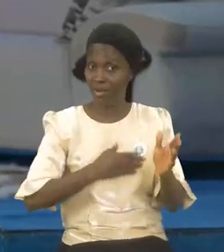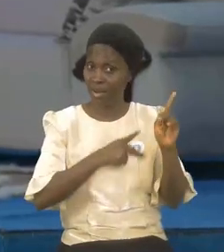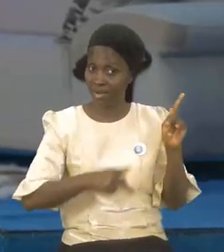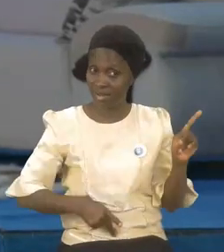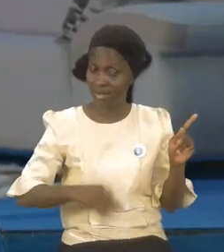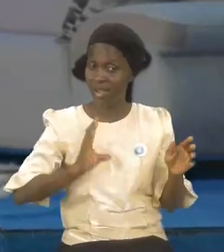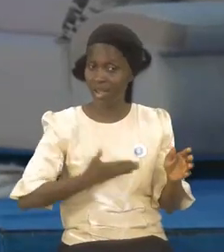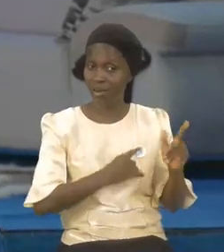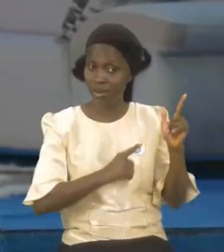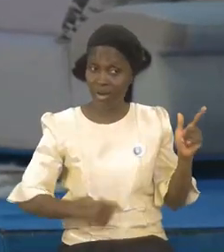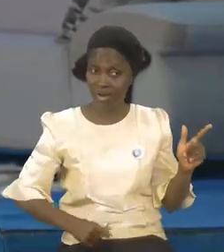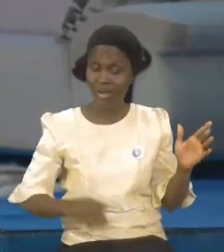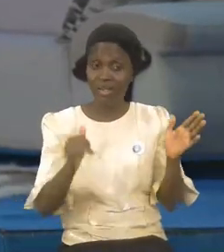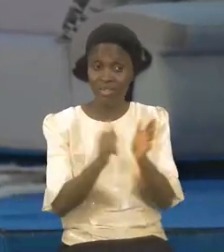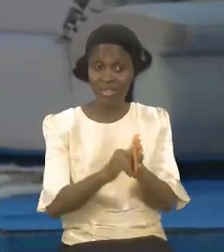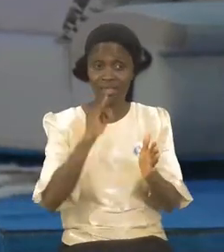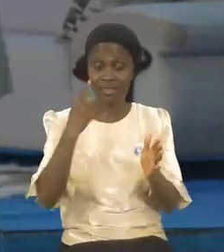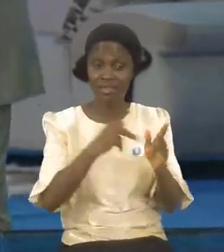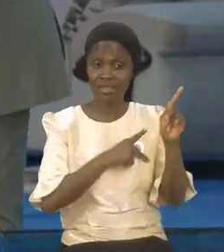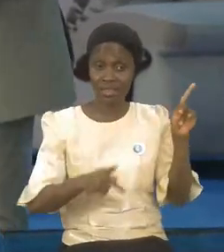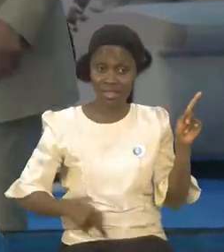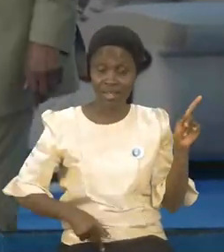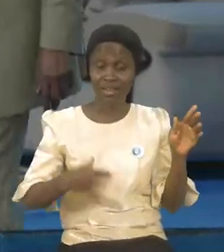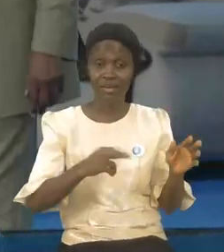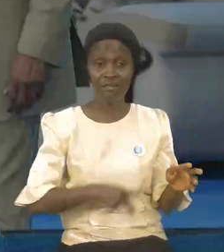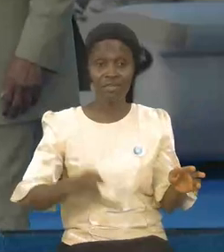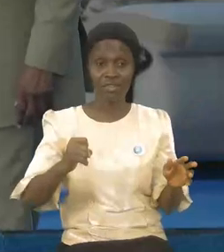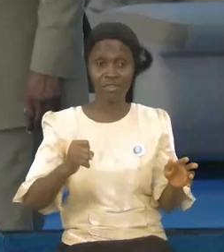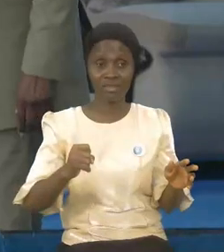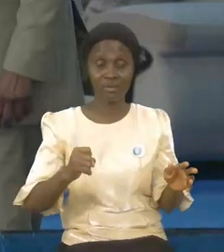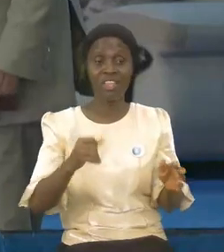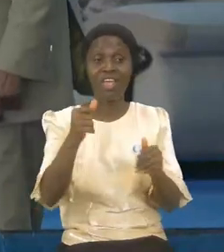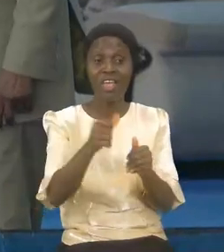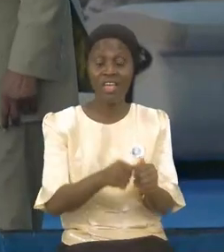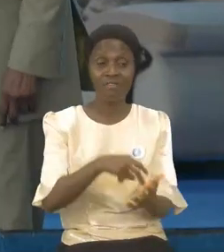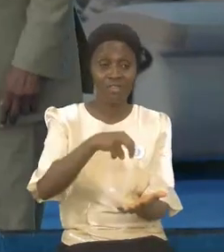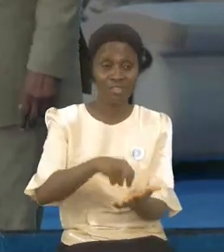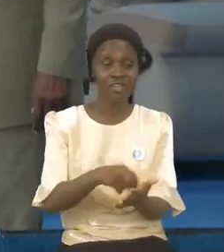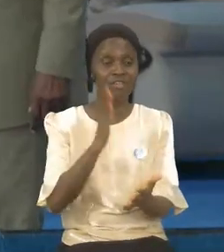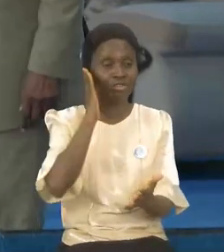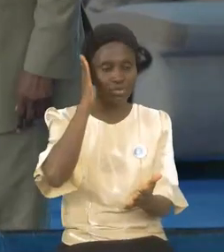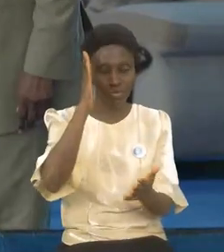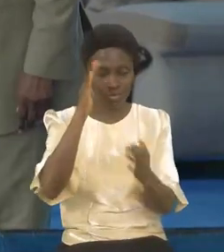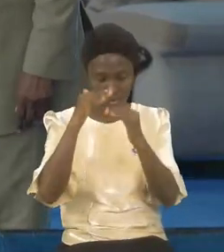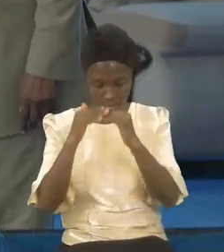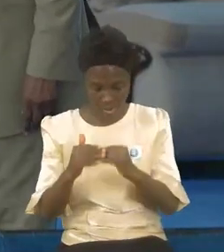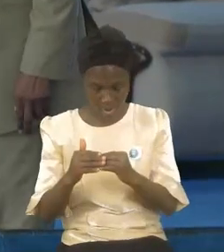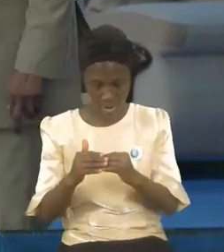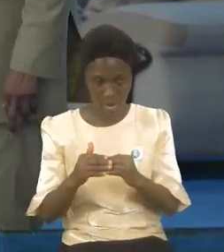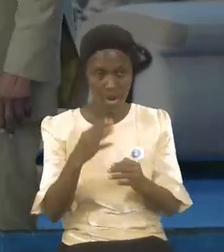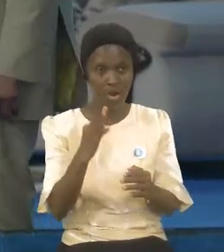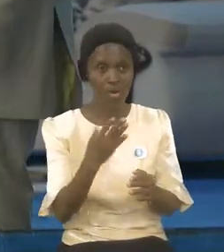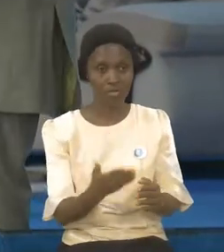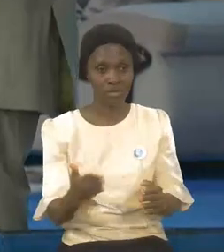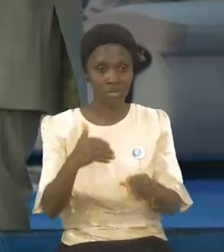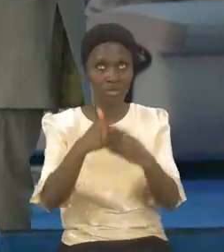afin qu'au nom de Jésus, c'est le roi des rois, c'est le Seigneur des seigneurs, tous genoux fléchissent dans les